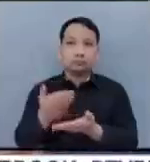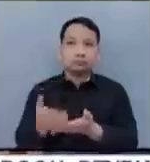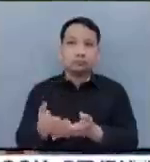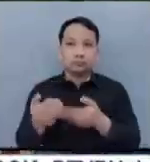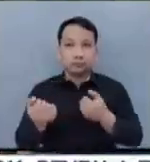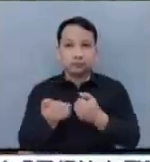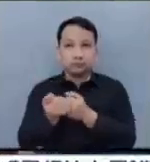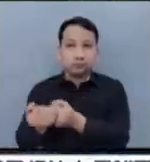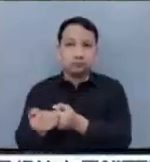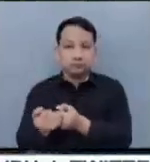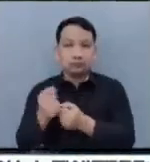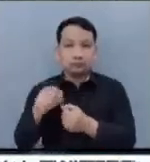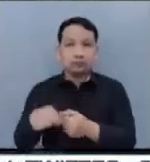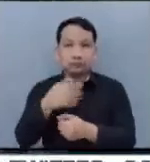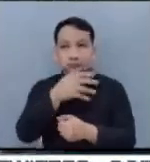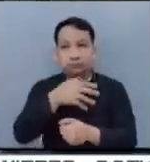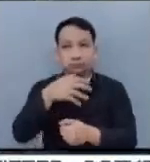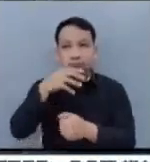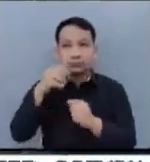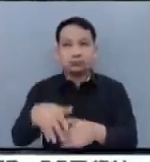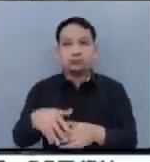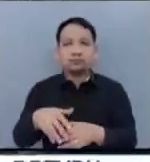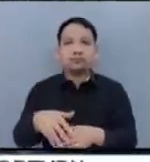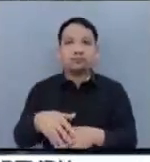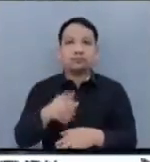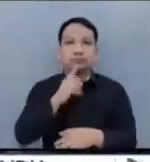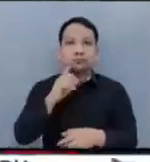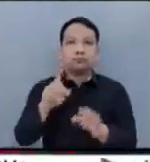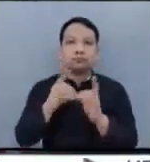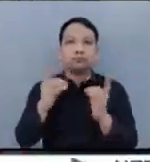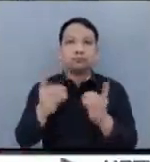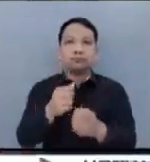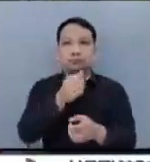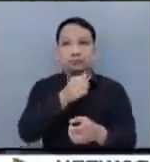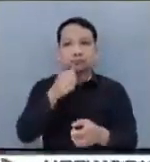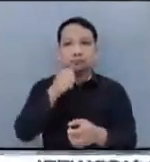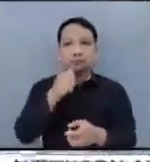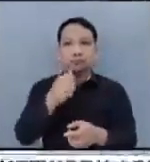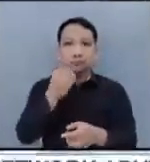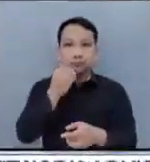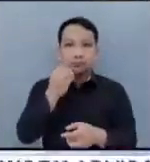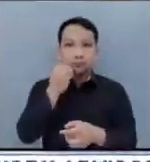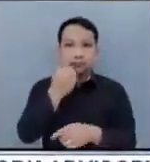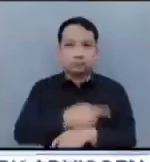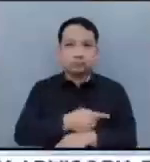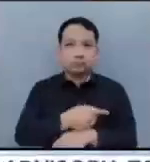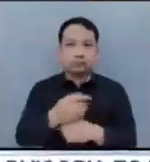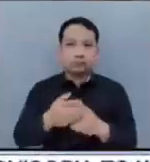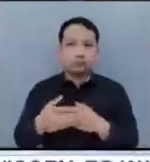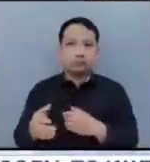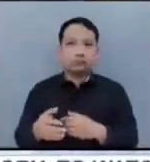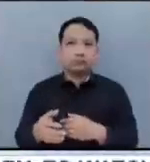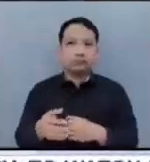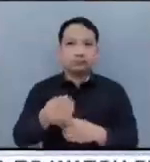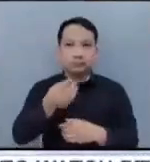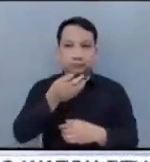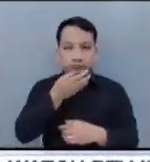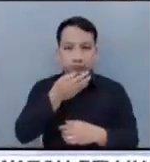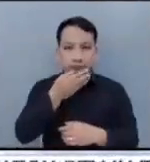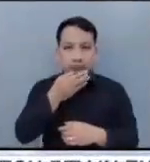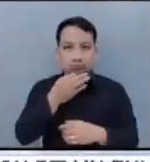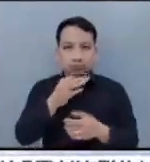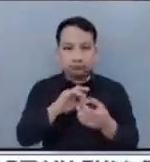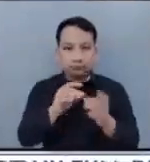farmers. Ipinangako naman ng Agriculture Department ngayong World Food Day ang pagsasayos sa food value chain para makamit ang